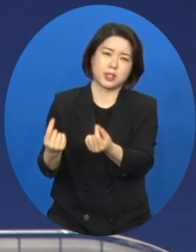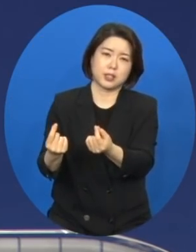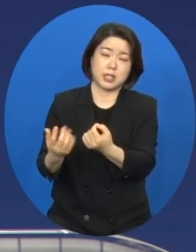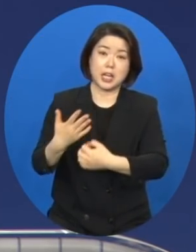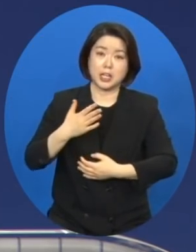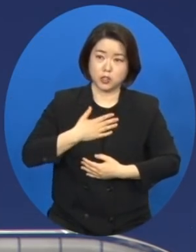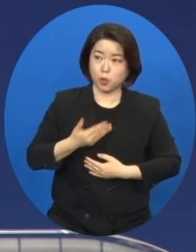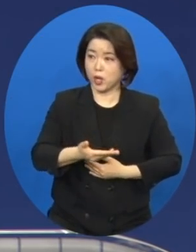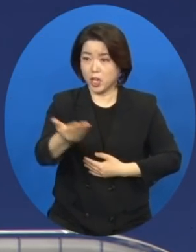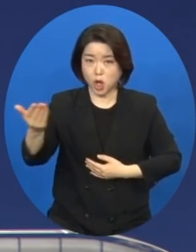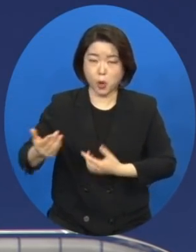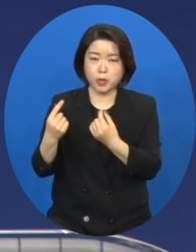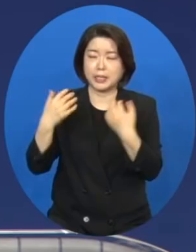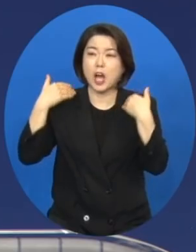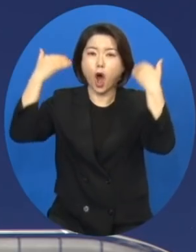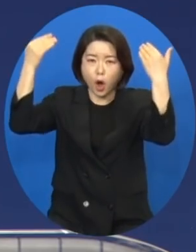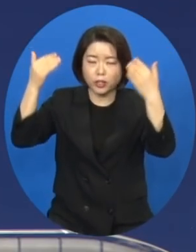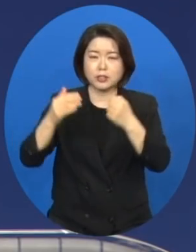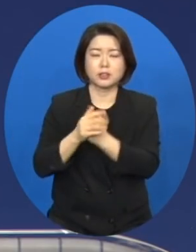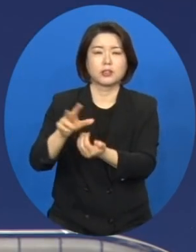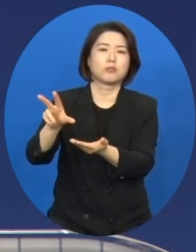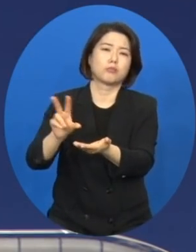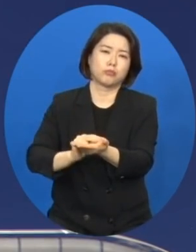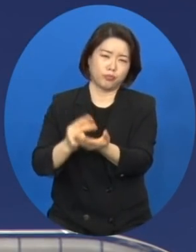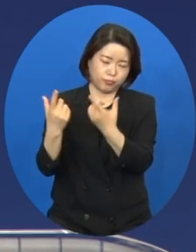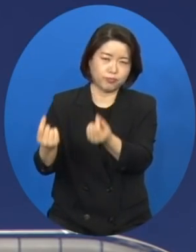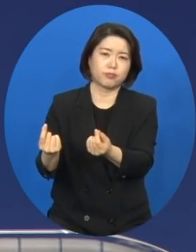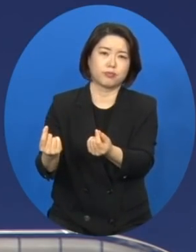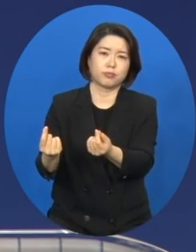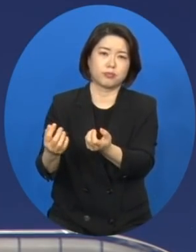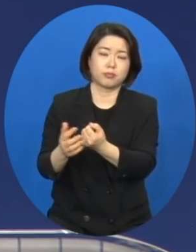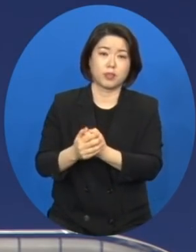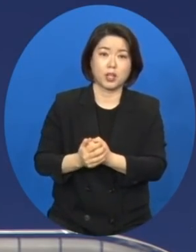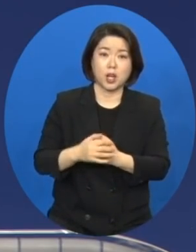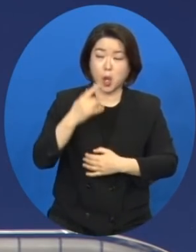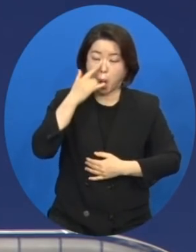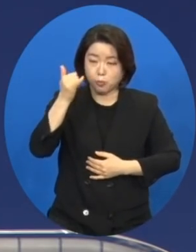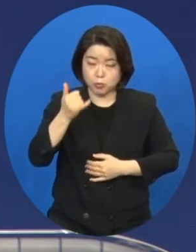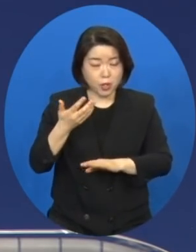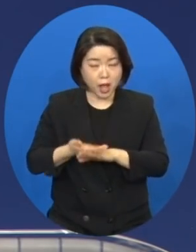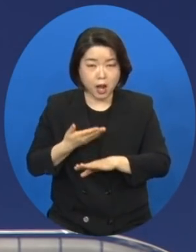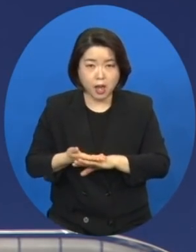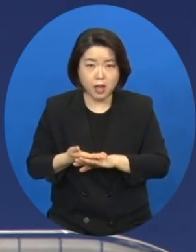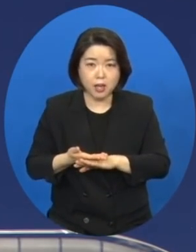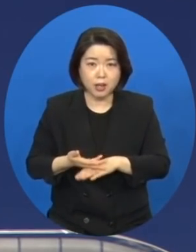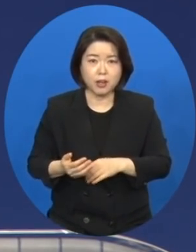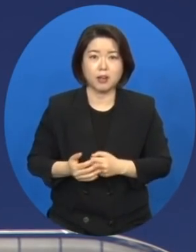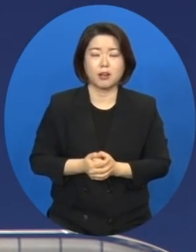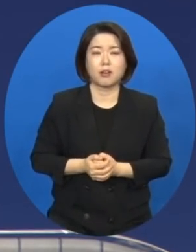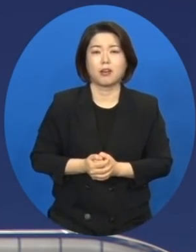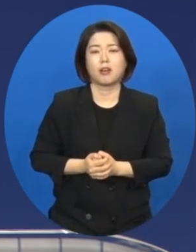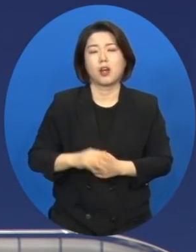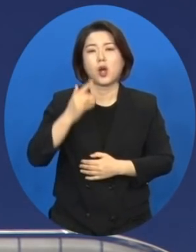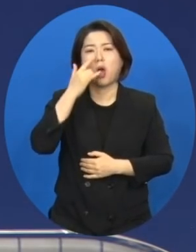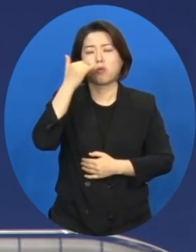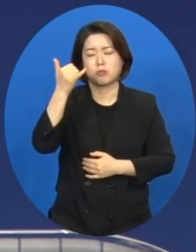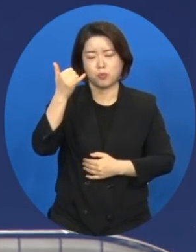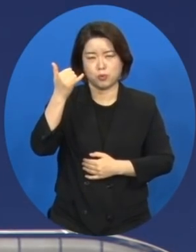저와 같은 여러분들과 같은 어른들의 문제는 아닐까. 여러분, 부모는 그건 과연 다릅니까? 여러분,